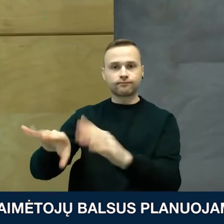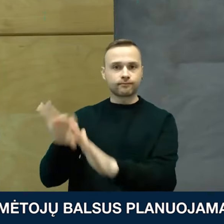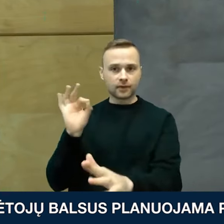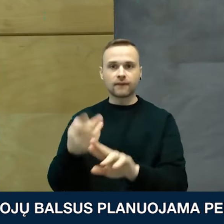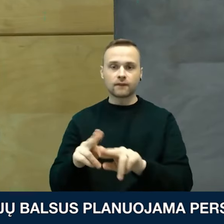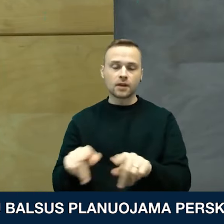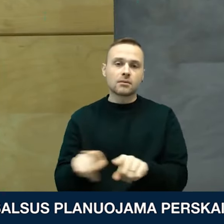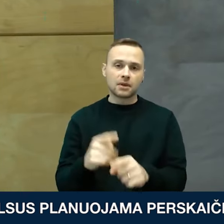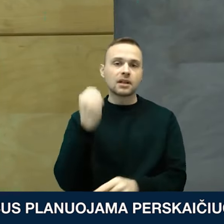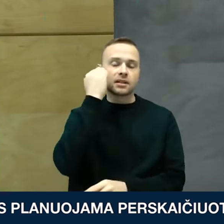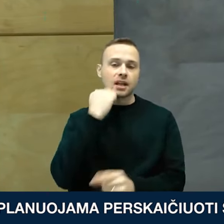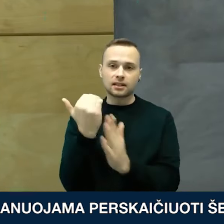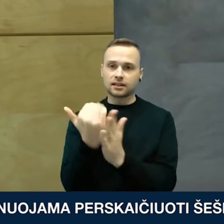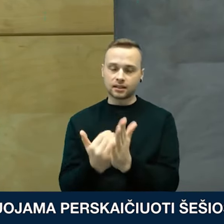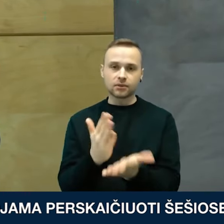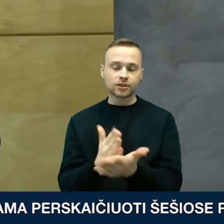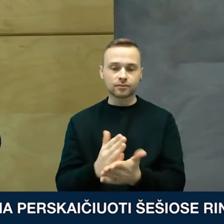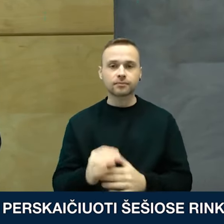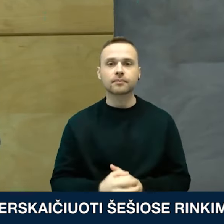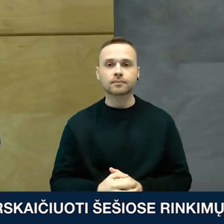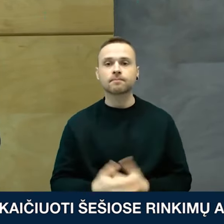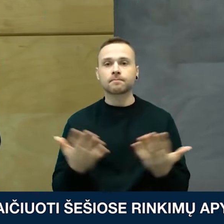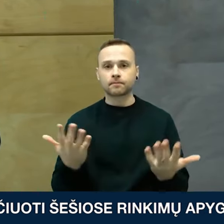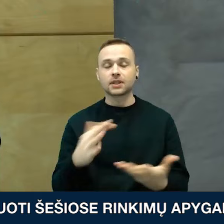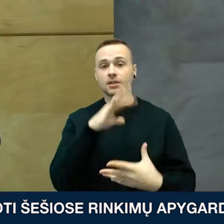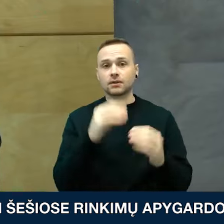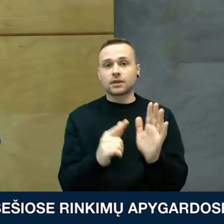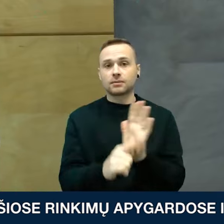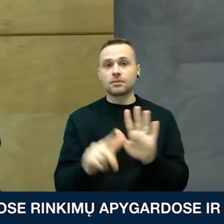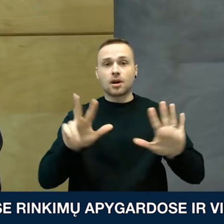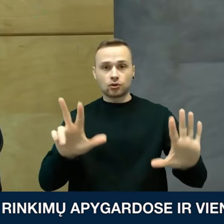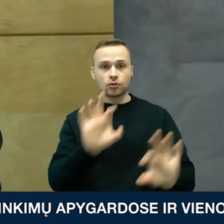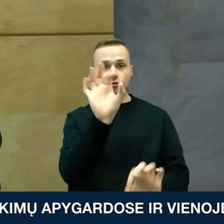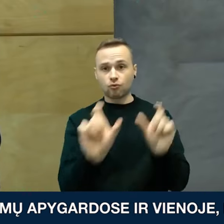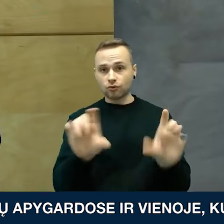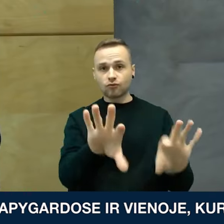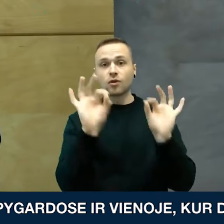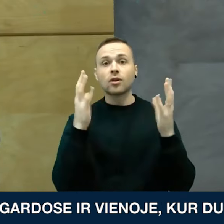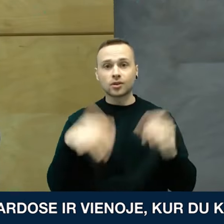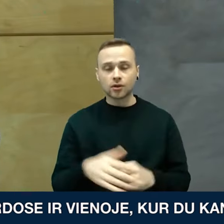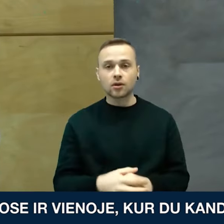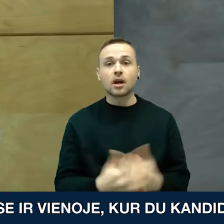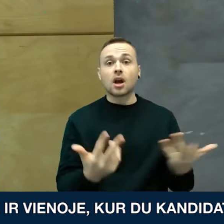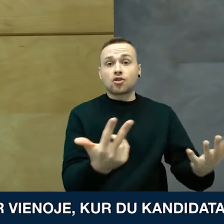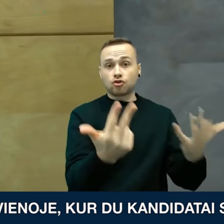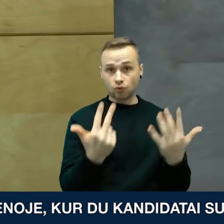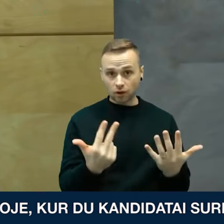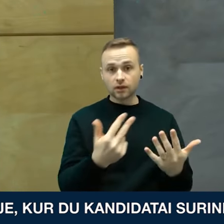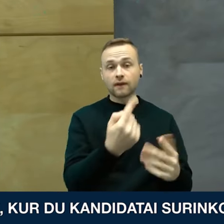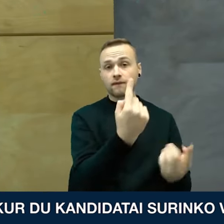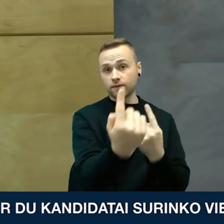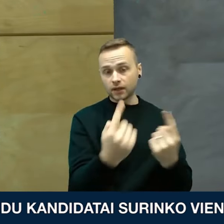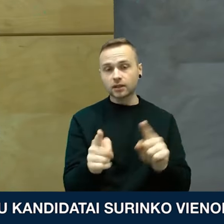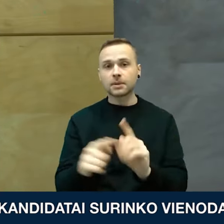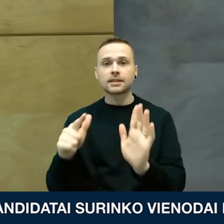senąją sistemą. Taigi turime 178 Seimo narius, 8 vienmandatėse rinkimo apygardose ir 70,